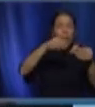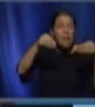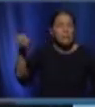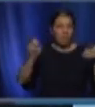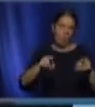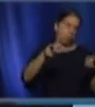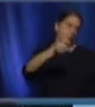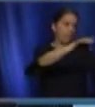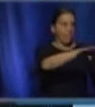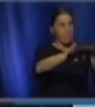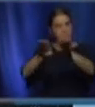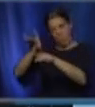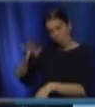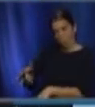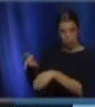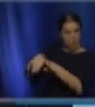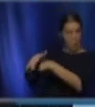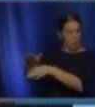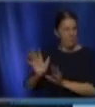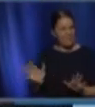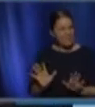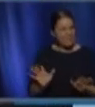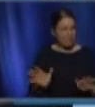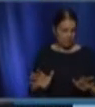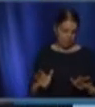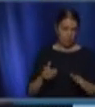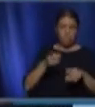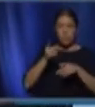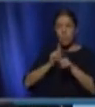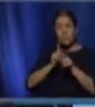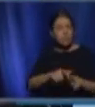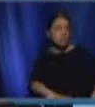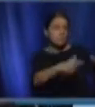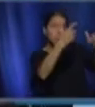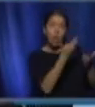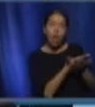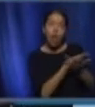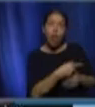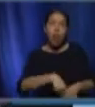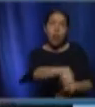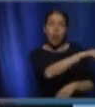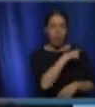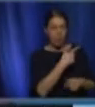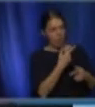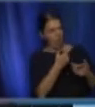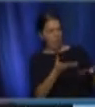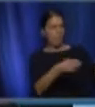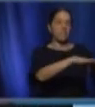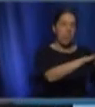certaines écoles. Et en plus, on sait que dans les prochaines semaines,